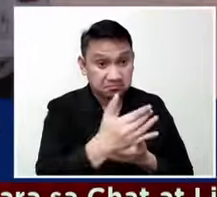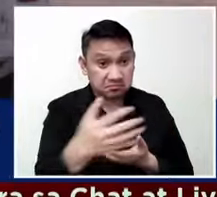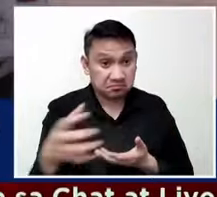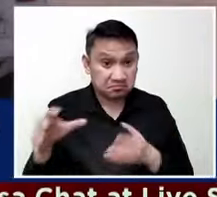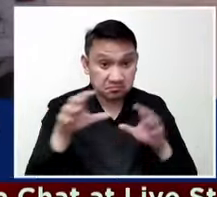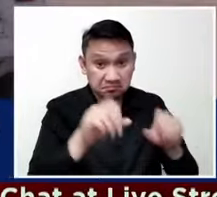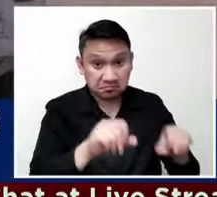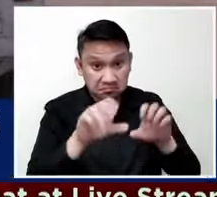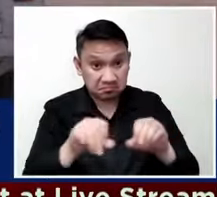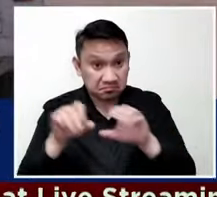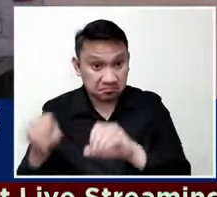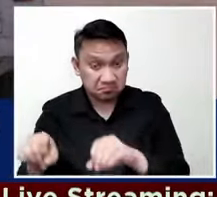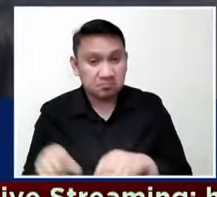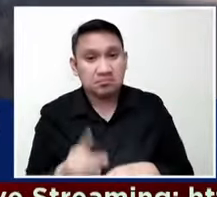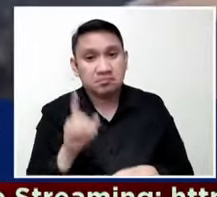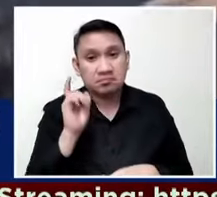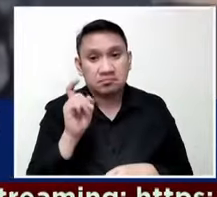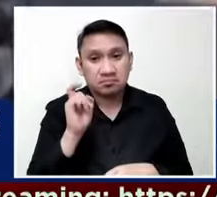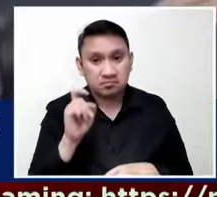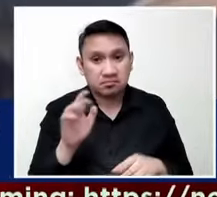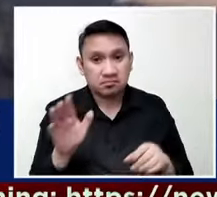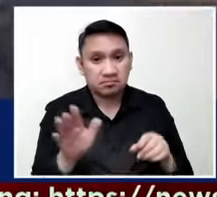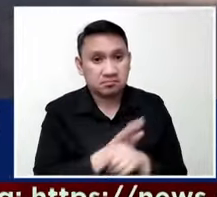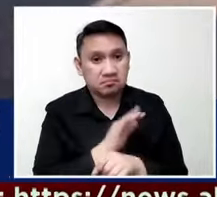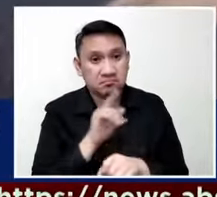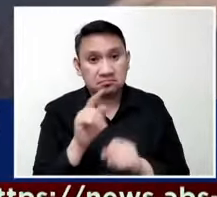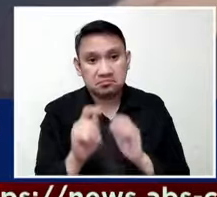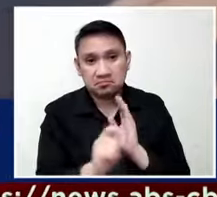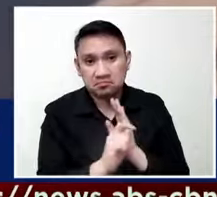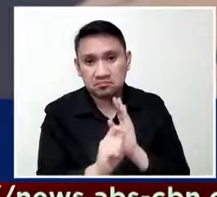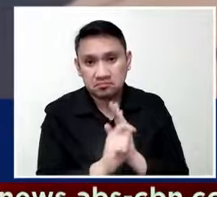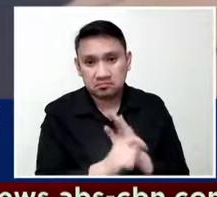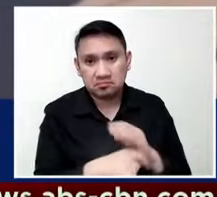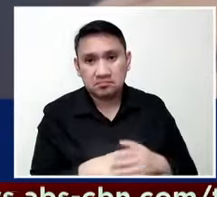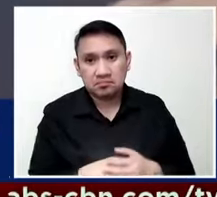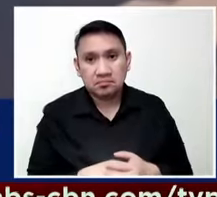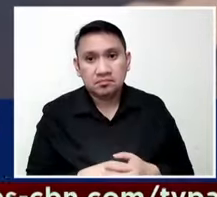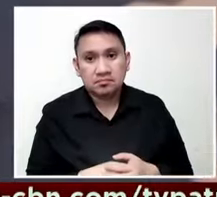ito, mabilis na napuno ang mga tow truck ng MMDA.